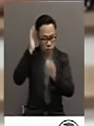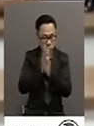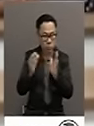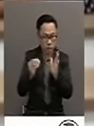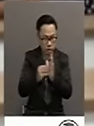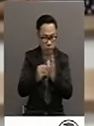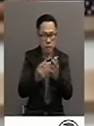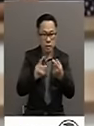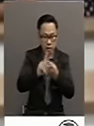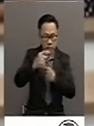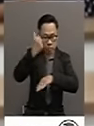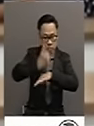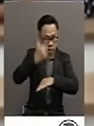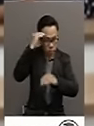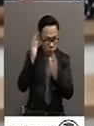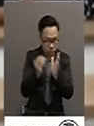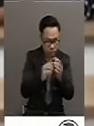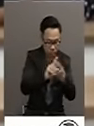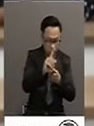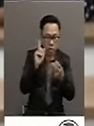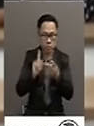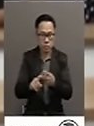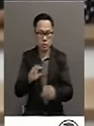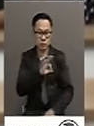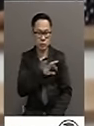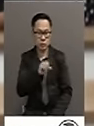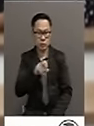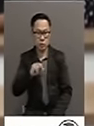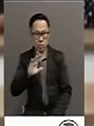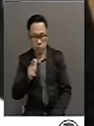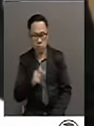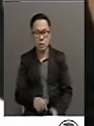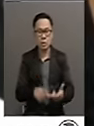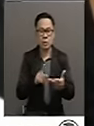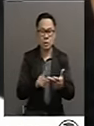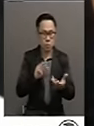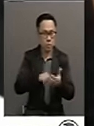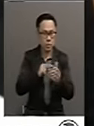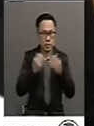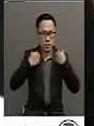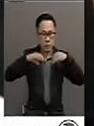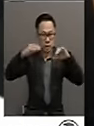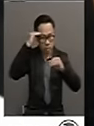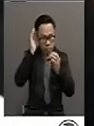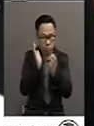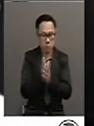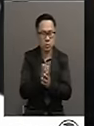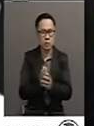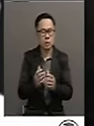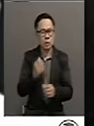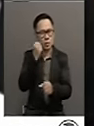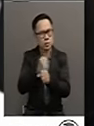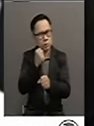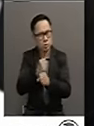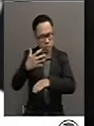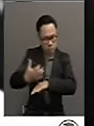เป็นทั้งผู้บัญชาการตำรวจนครบาลเป็นสมาชิกสนช.ก็นับว่าเป็นข้าราชการตำรวจแล้วก็เป็นข้าราชการการเมื